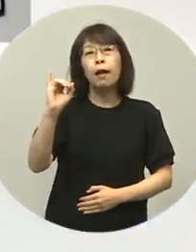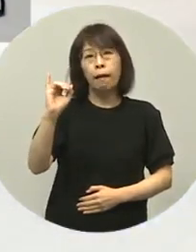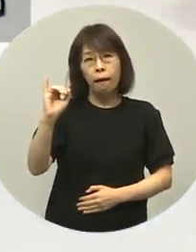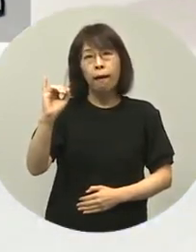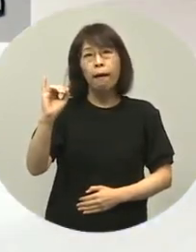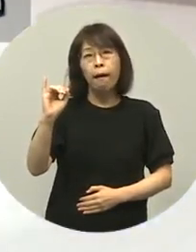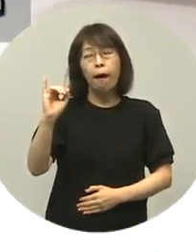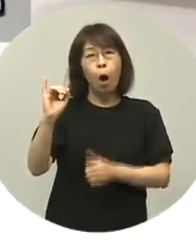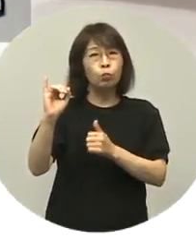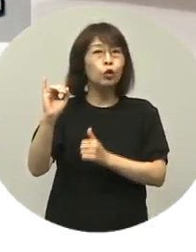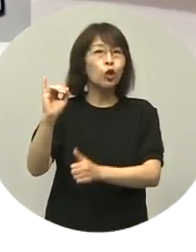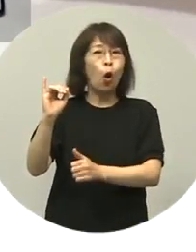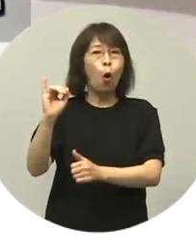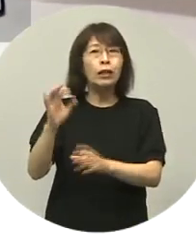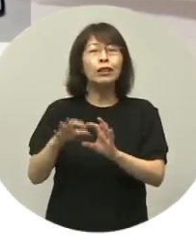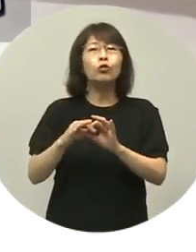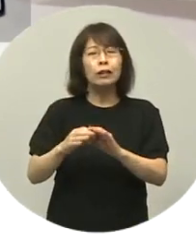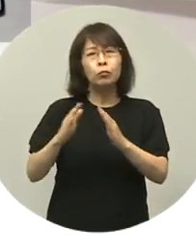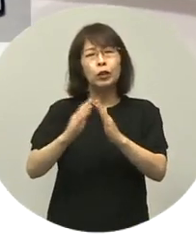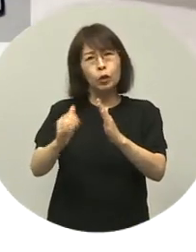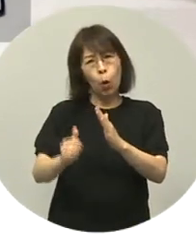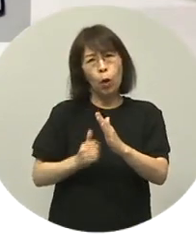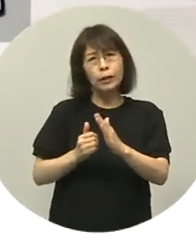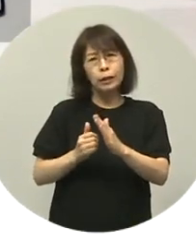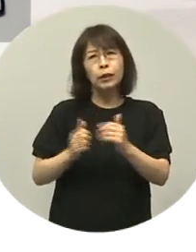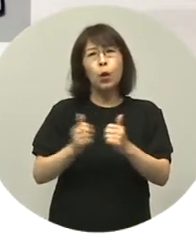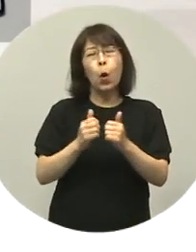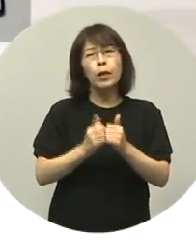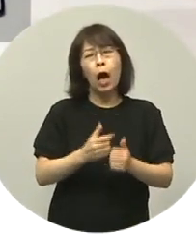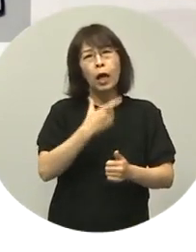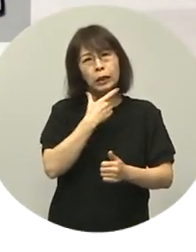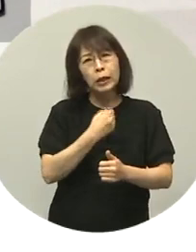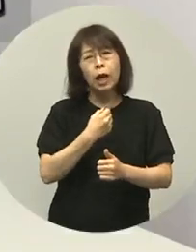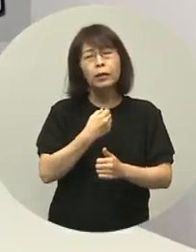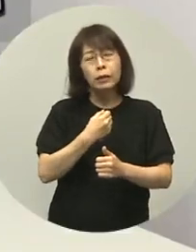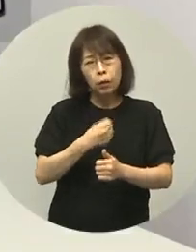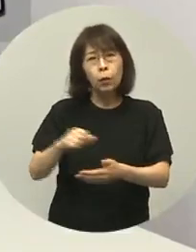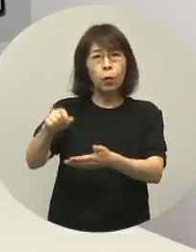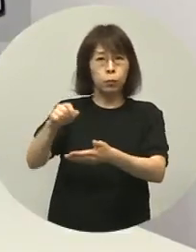の息子さんの引きこもりについて相談を持ちかけているようです。